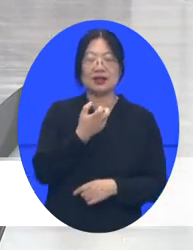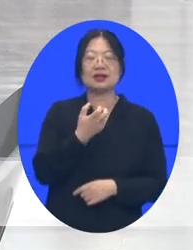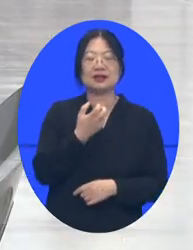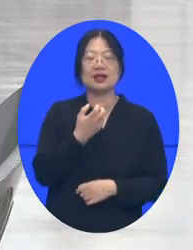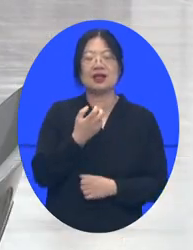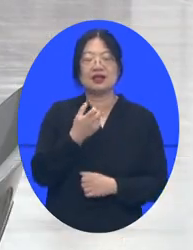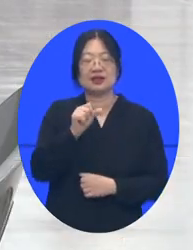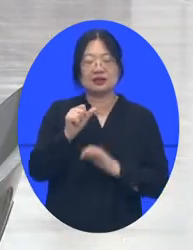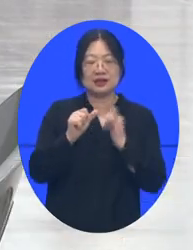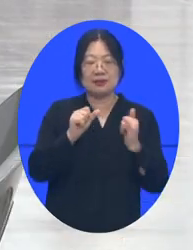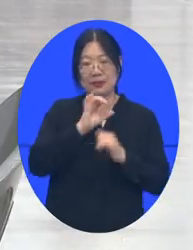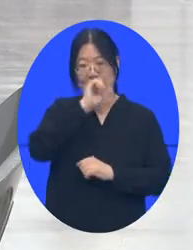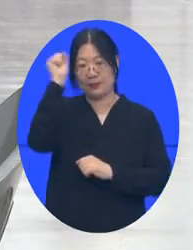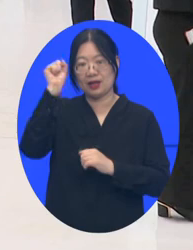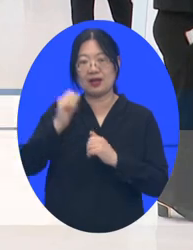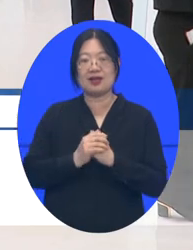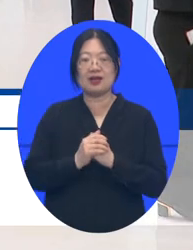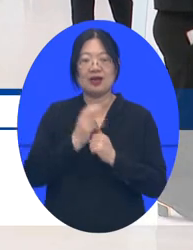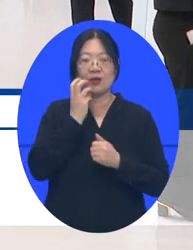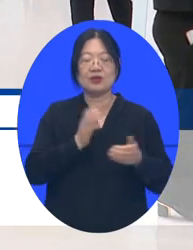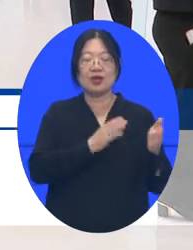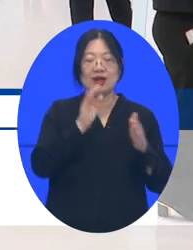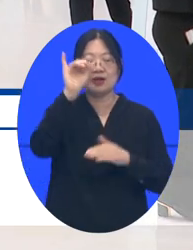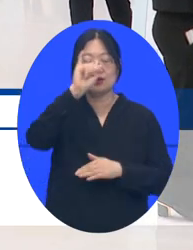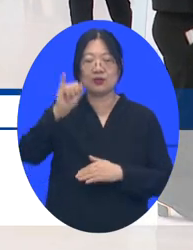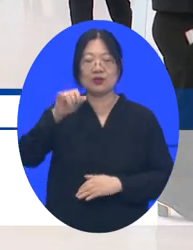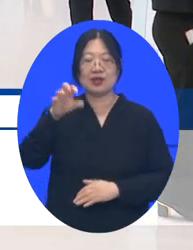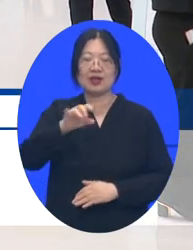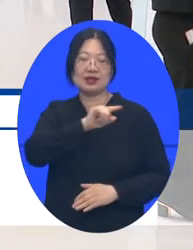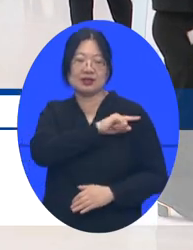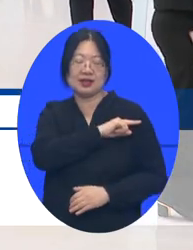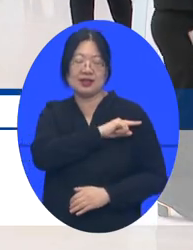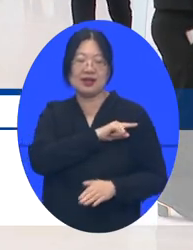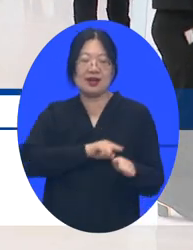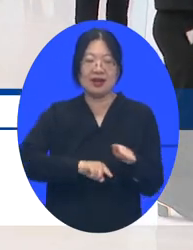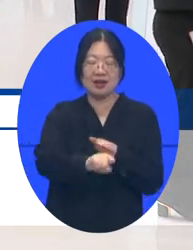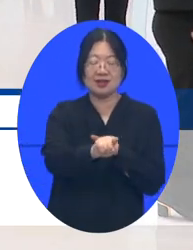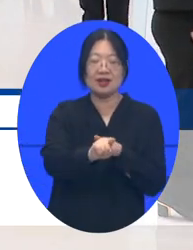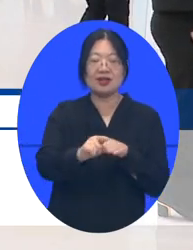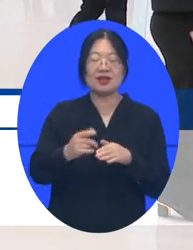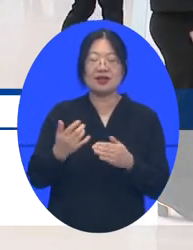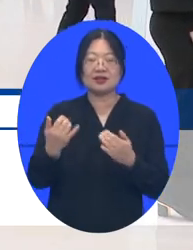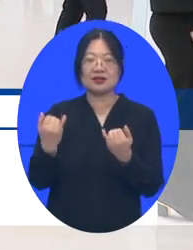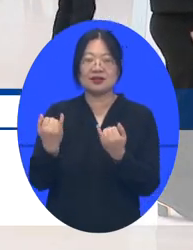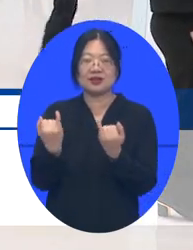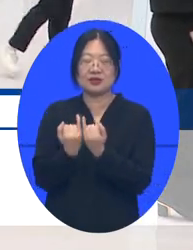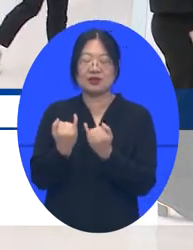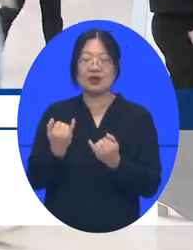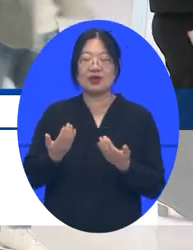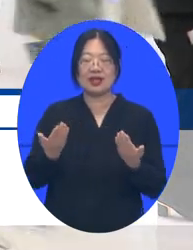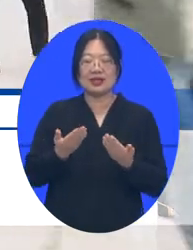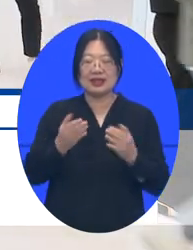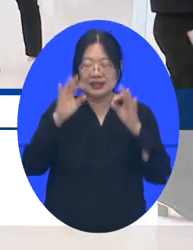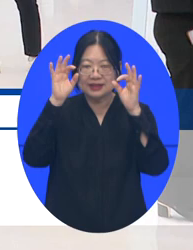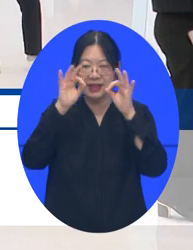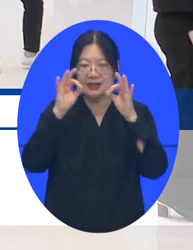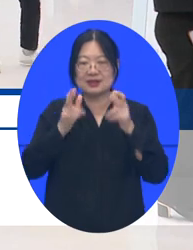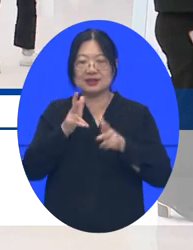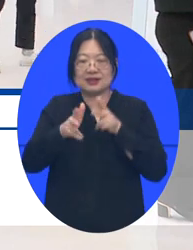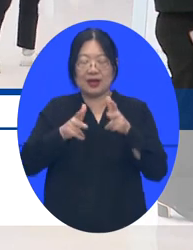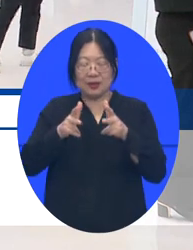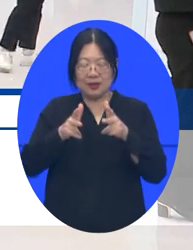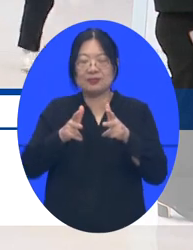175명이 합격점을 받았습니다. 경기도가 전국에서 제일 가는 그런 여성 구직자 사업이 전개될 수 있도록